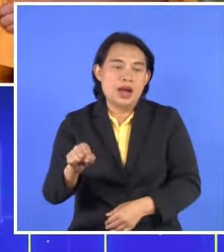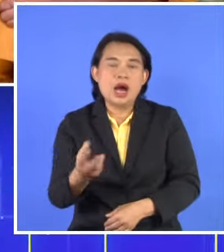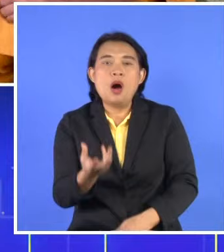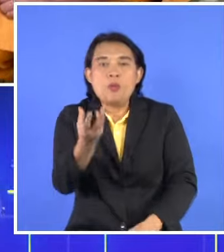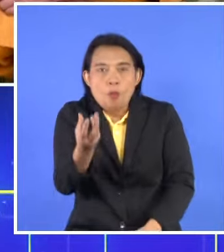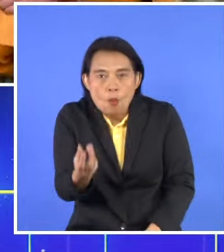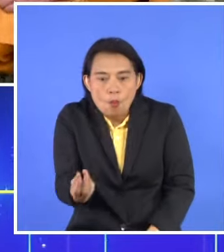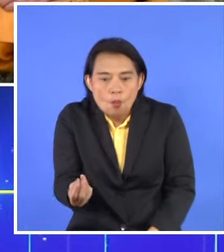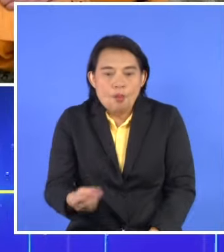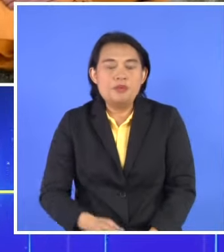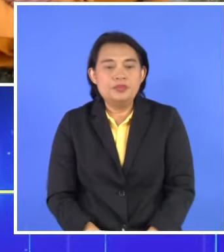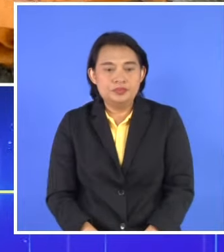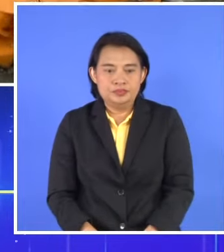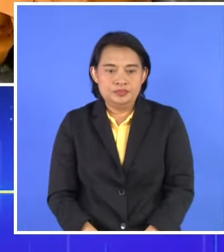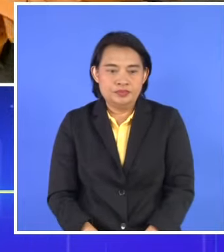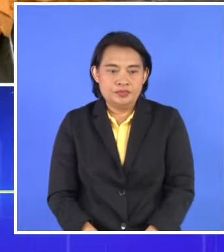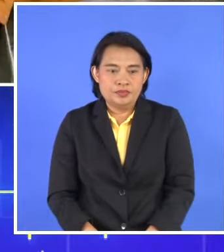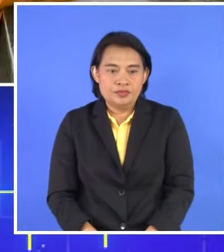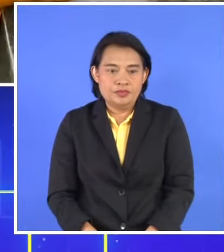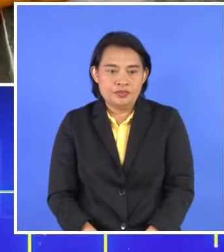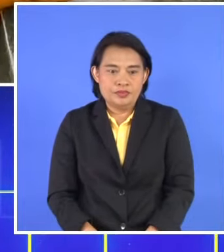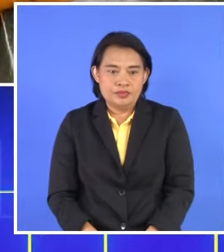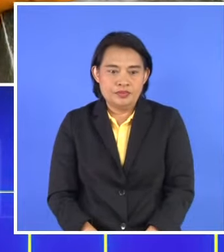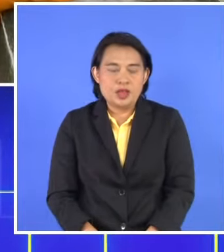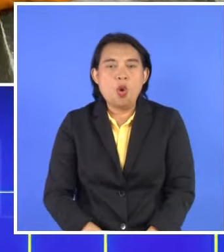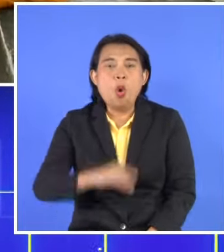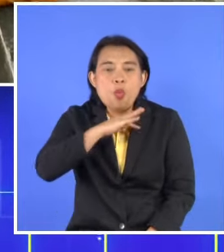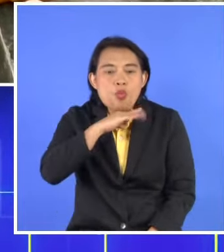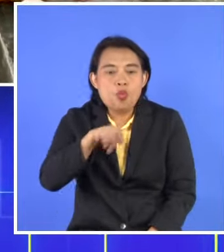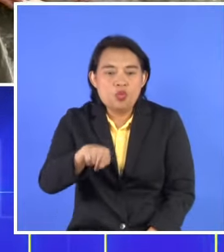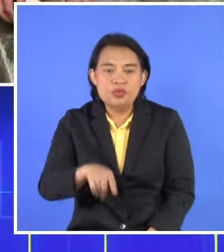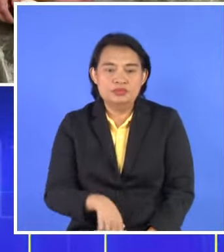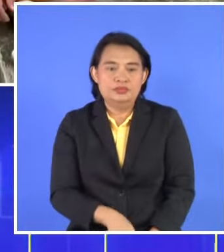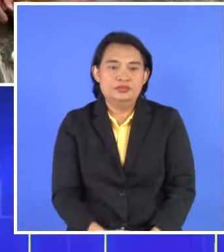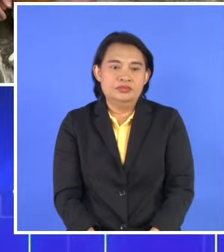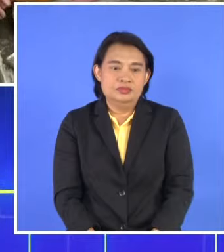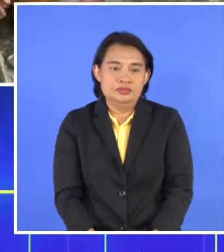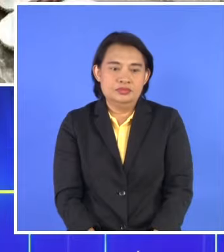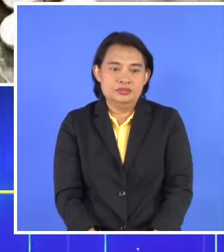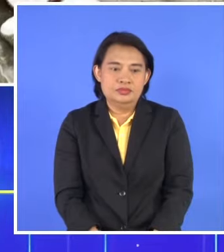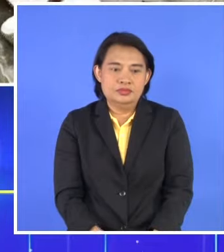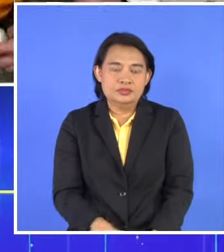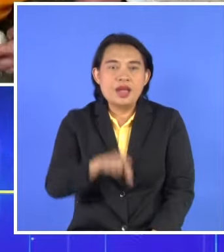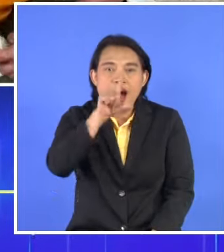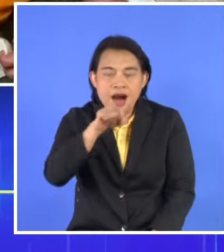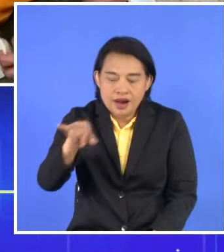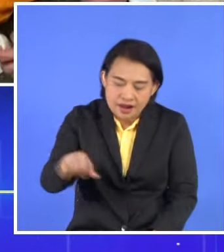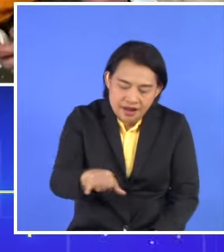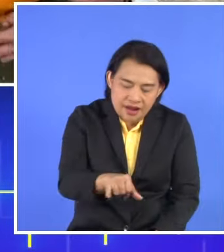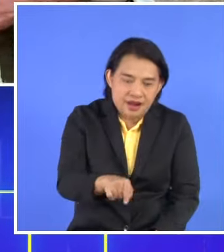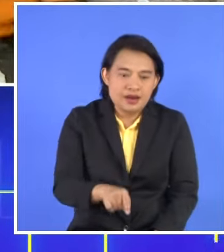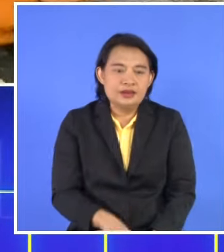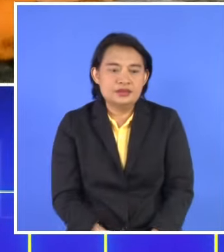โหมาไม่กินฮะเอหไม่กินเหรอไอ้หมูมันกินอย่างเดียวเลยทุเรียนเใหม่ไก่ก็มาแวะเวียนด้วยเออแบ่งบเออไก่ก็ตัวแห้งไป